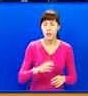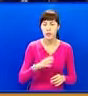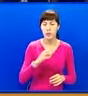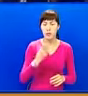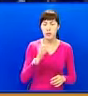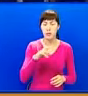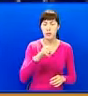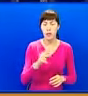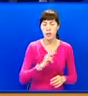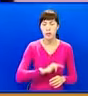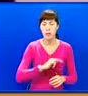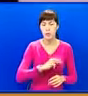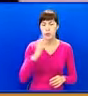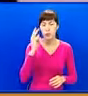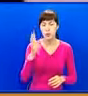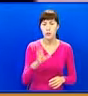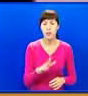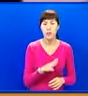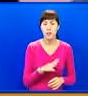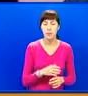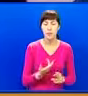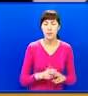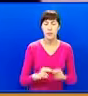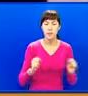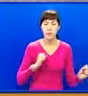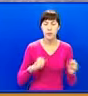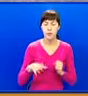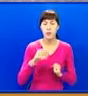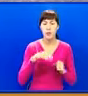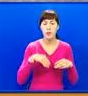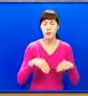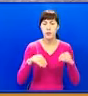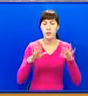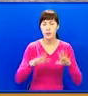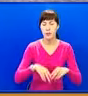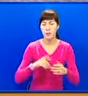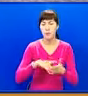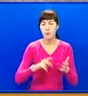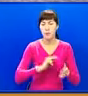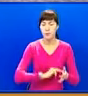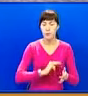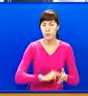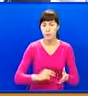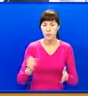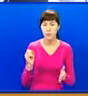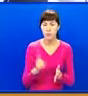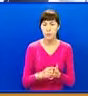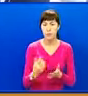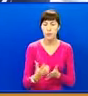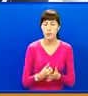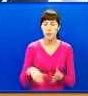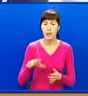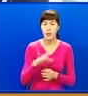Шалақын аудандарына барып жер жағдайын көріп қайтқан болатын. Сол сапарда бір жола егін салатын жерін белгілеп, істейтін кәсібінде нақтылап келді.